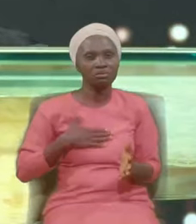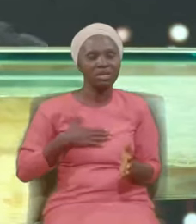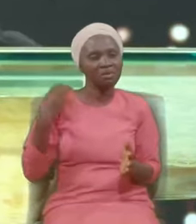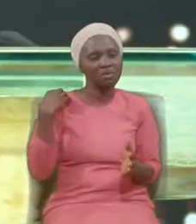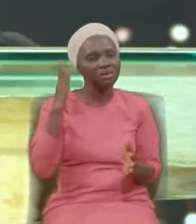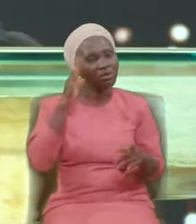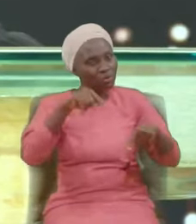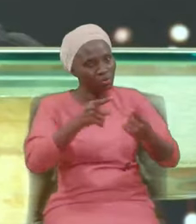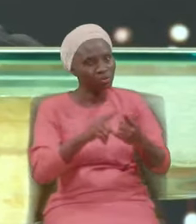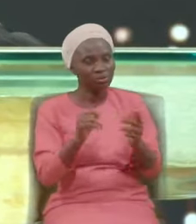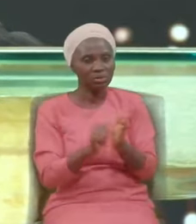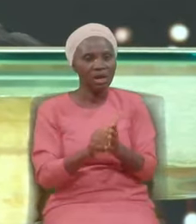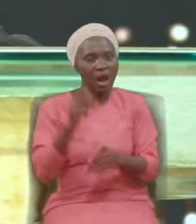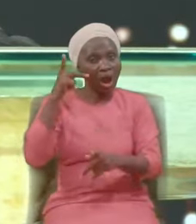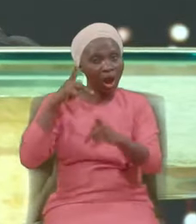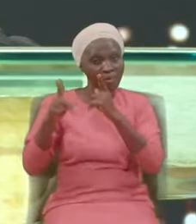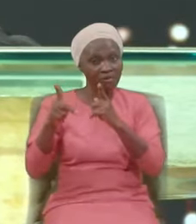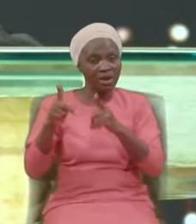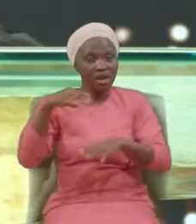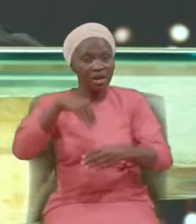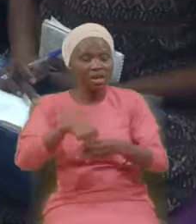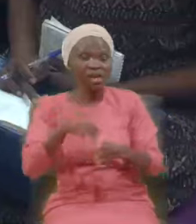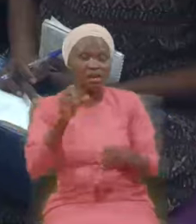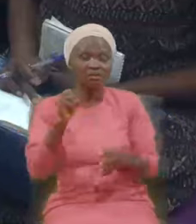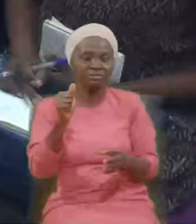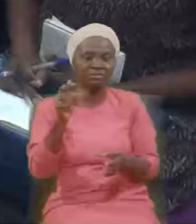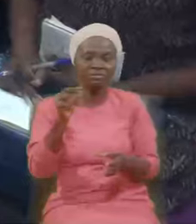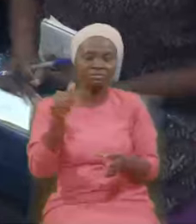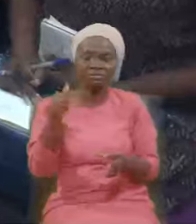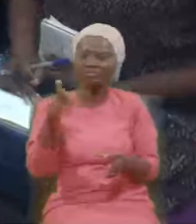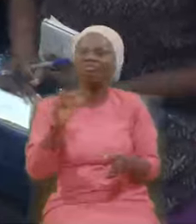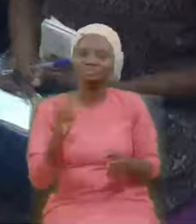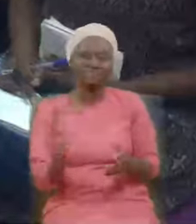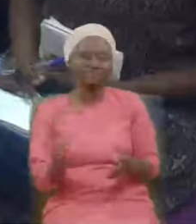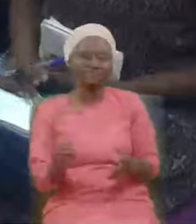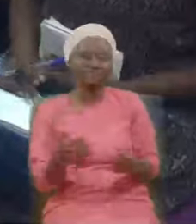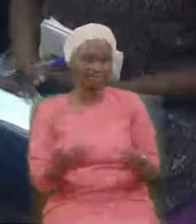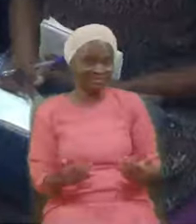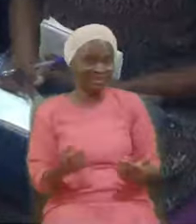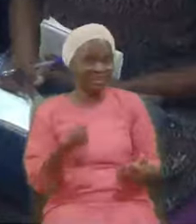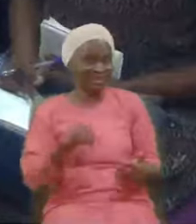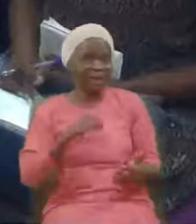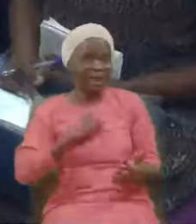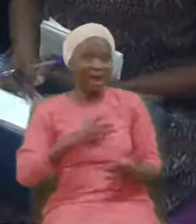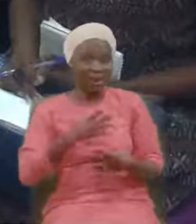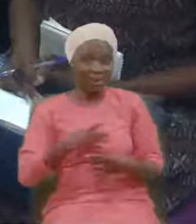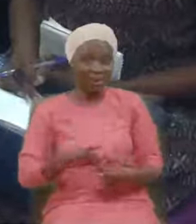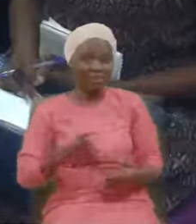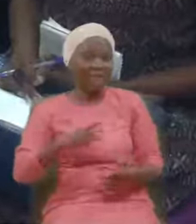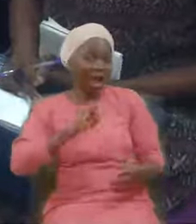à Samarie. Ah, oh, j'espère que vous arriviez.